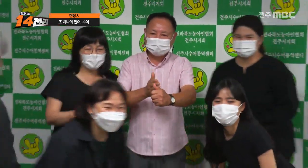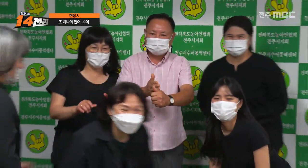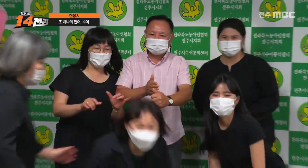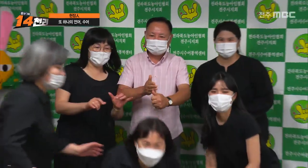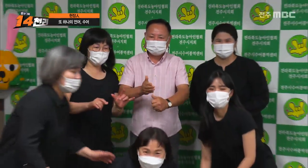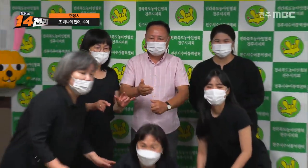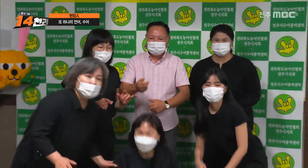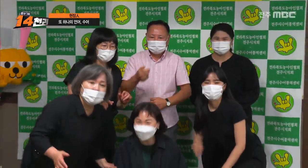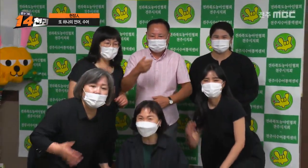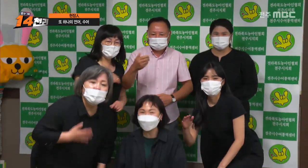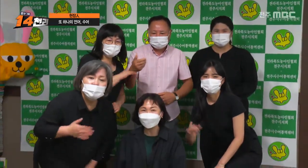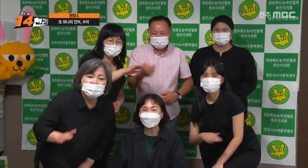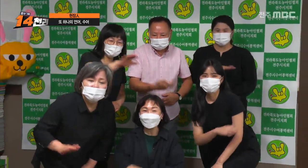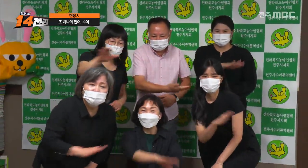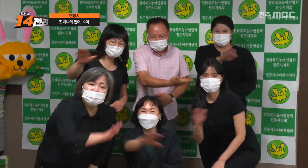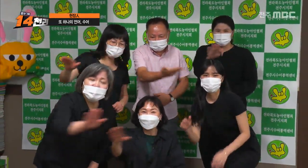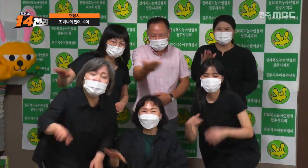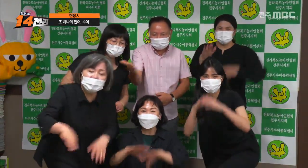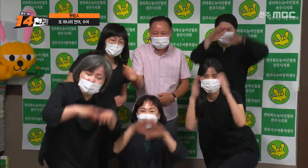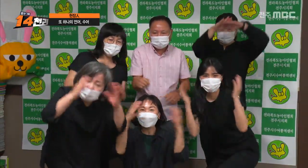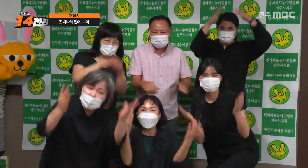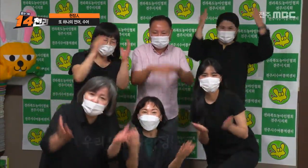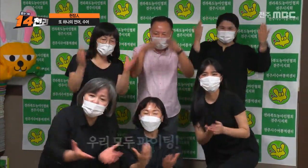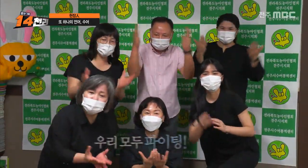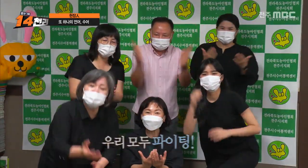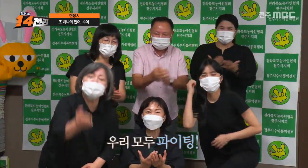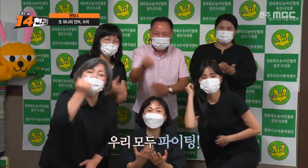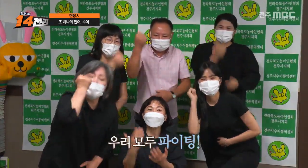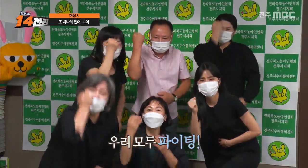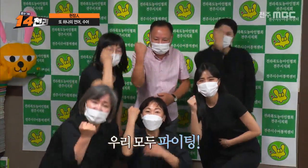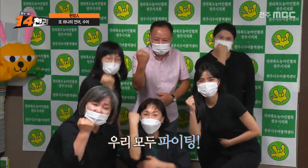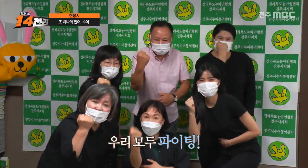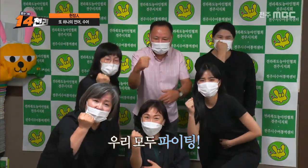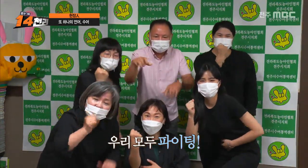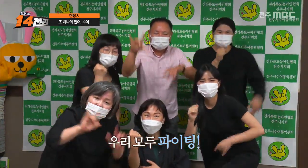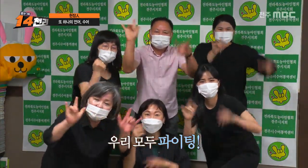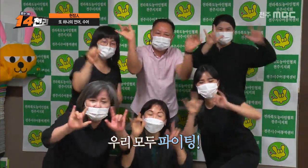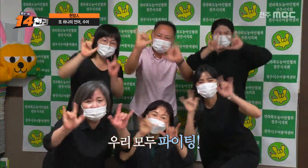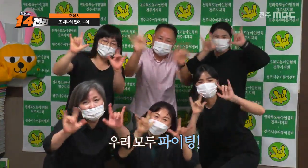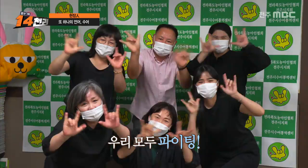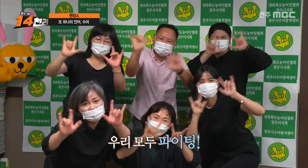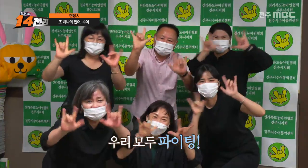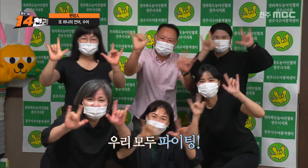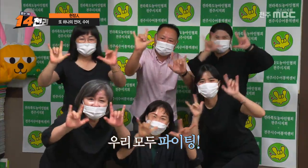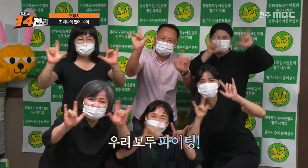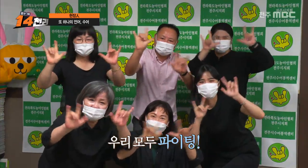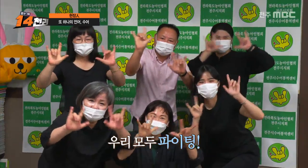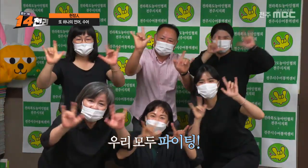우리 모두 화이팅!